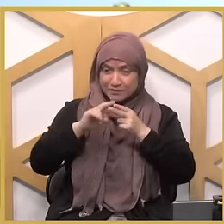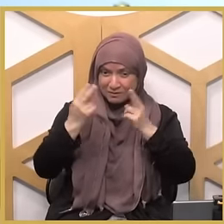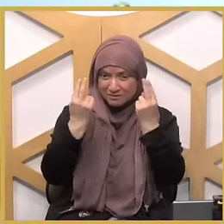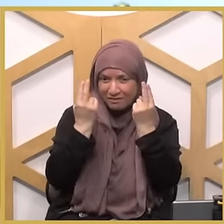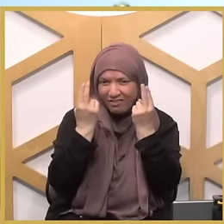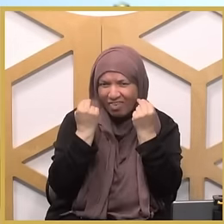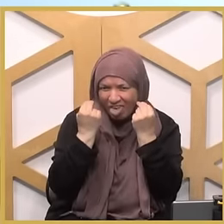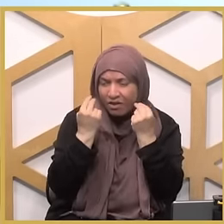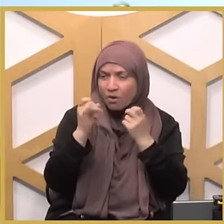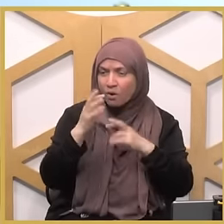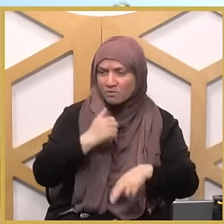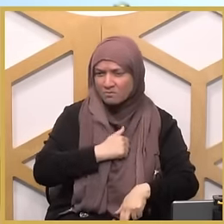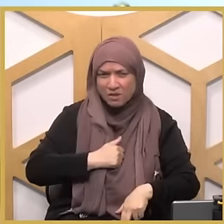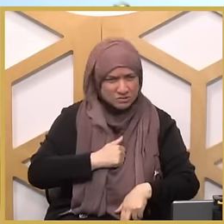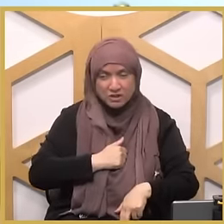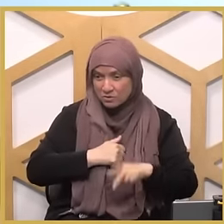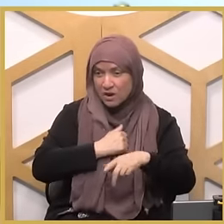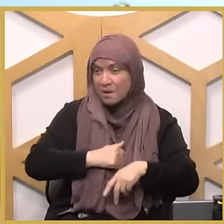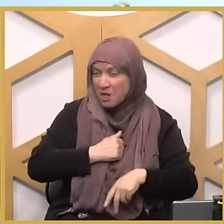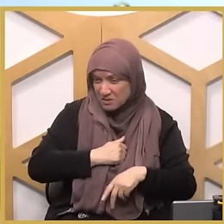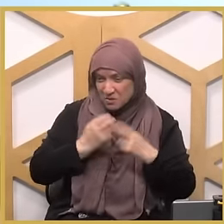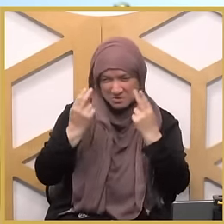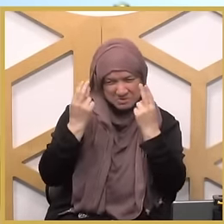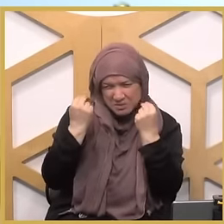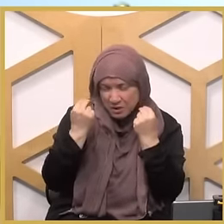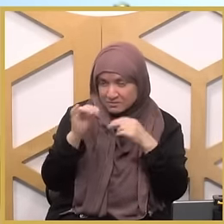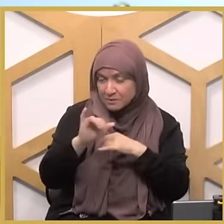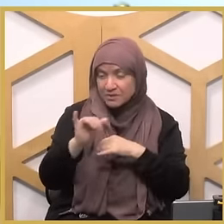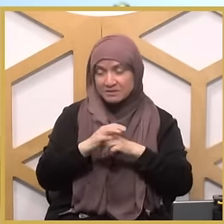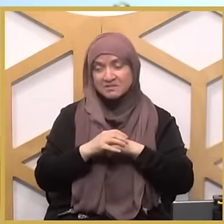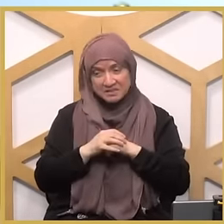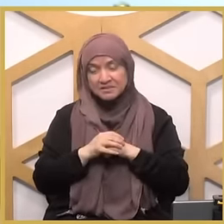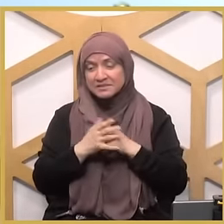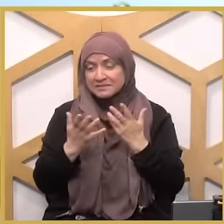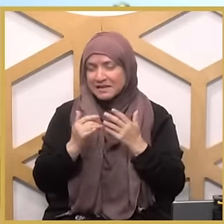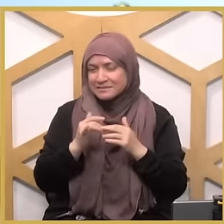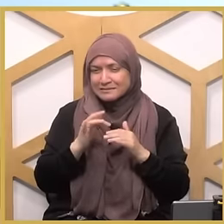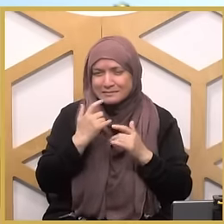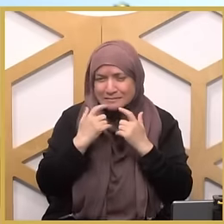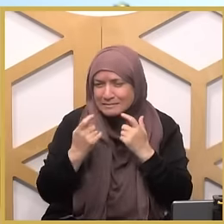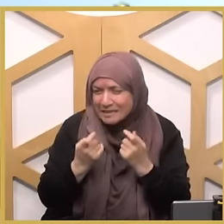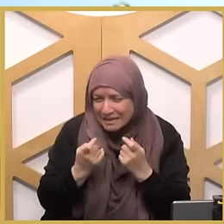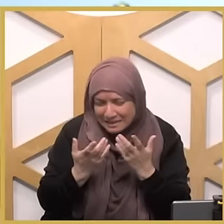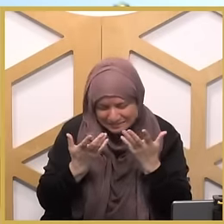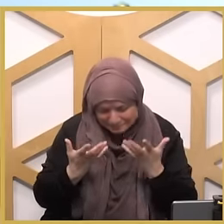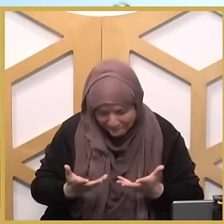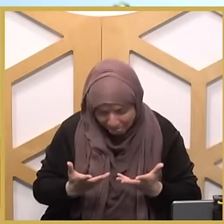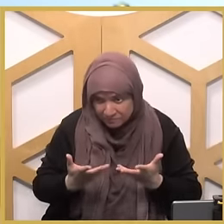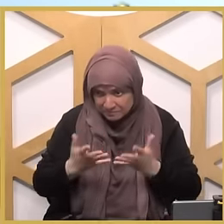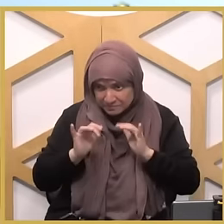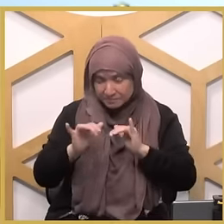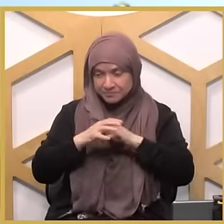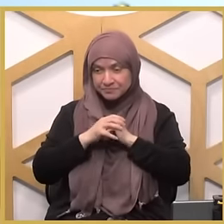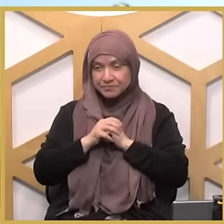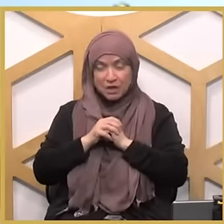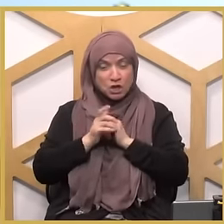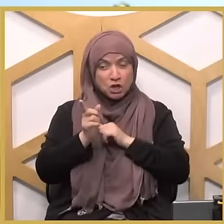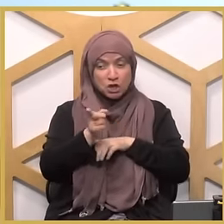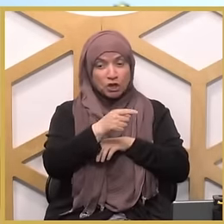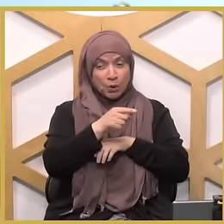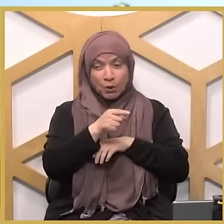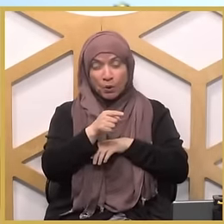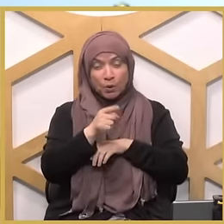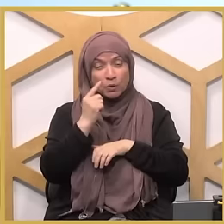يُتْرَكُوا أَن يَقُولُوا آمَنَّا وَهُمْ لَا يُفْتَنُونَ. Do people think that they will say, we believe, that's